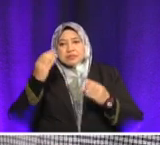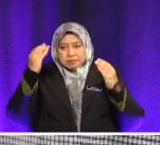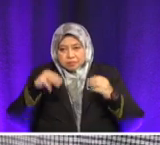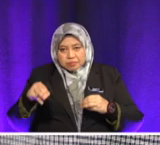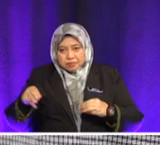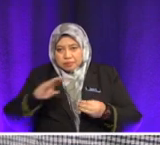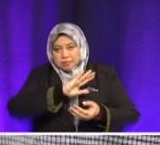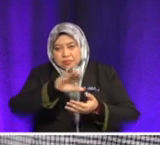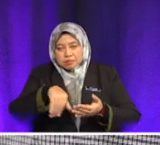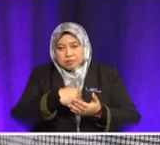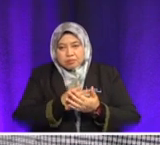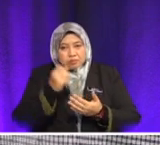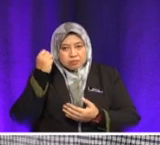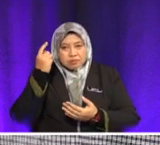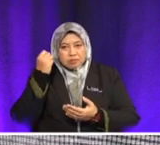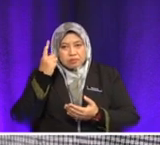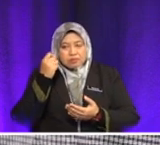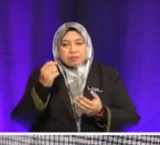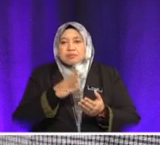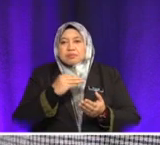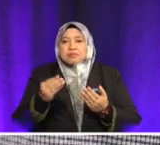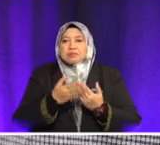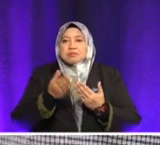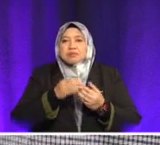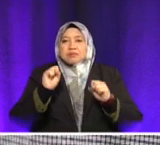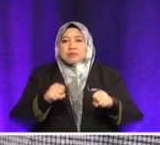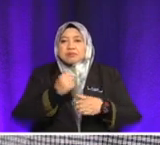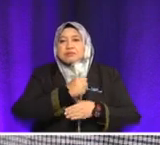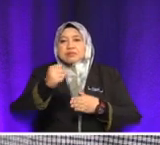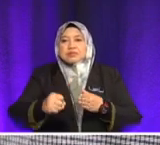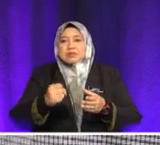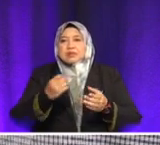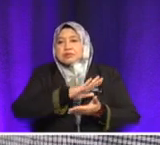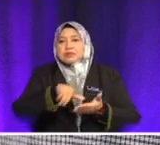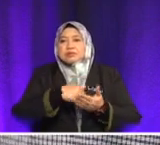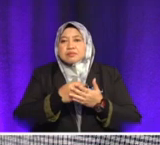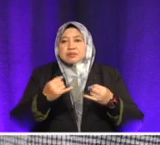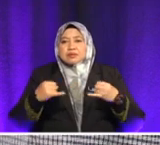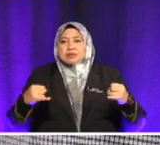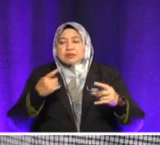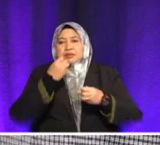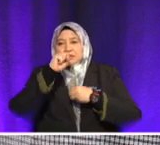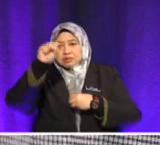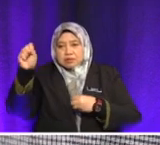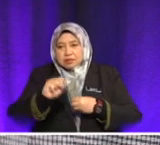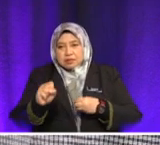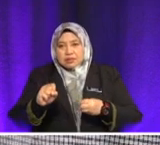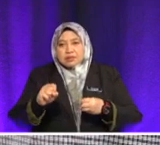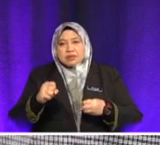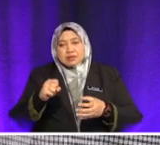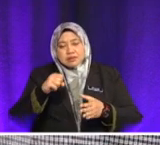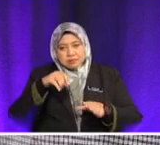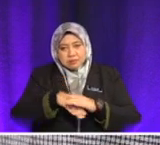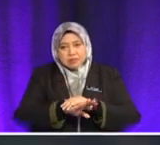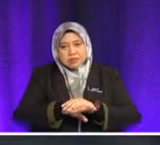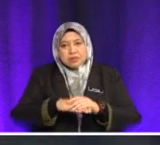memang paham dengan mudah dan boleh menyelesaikan semua jenis soal dan termasuklah soal yang mempunyai syarat-syaratnya